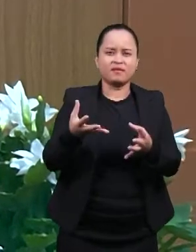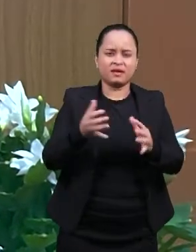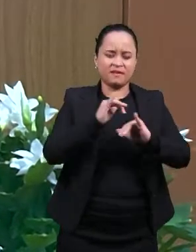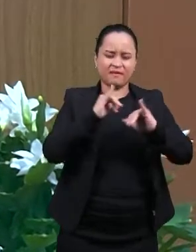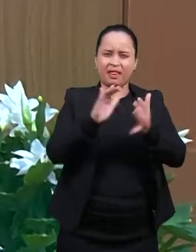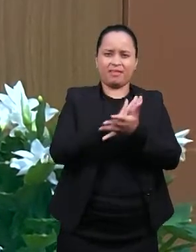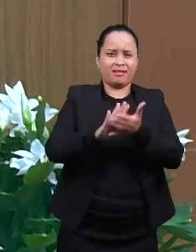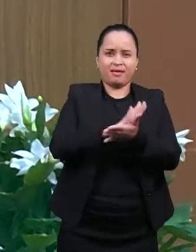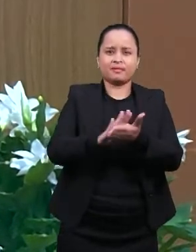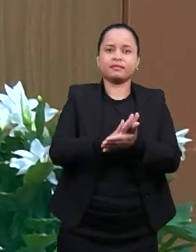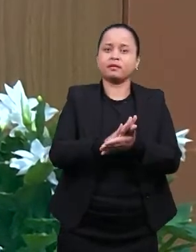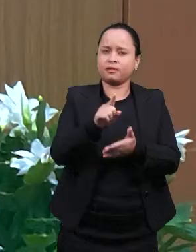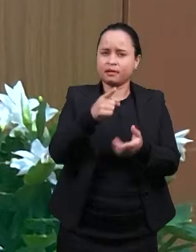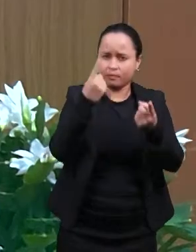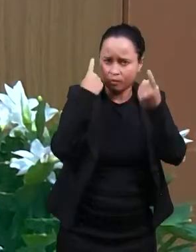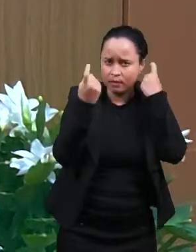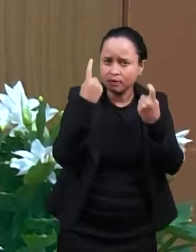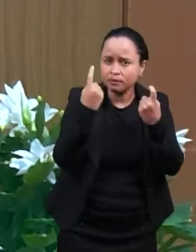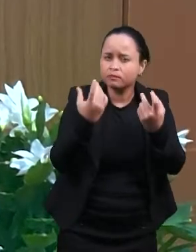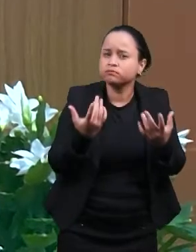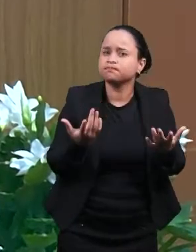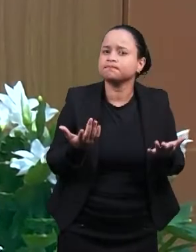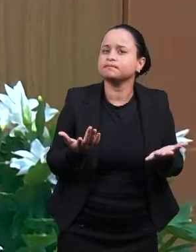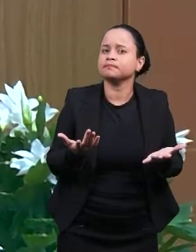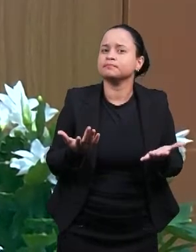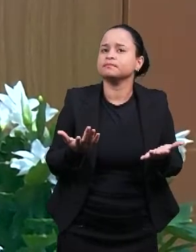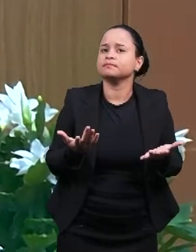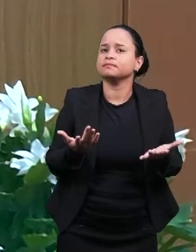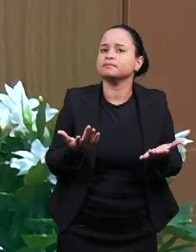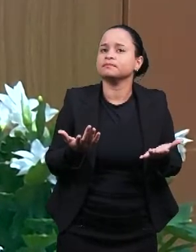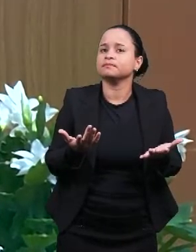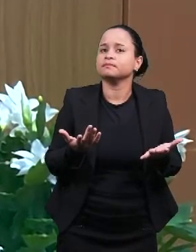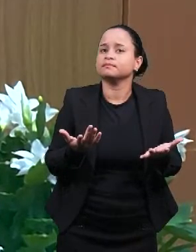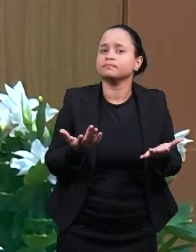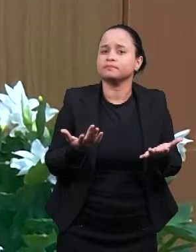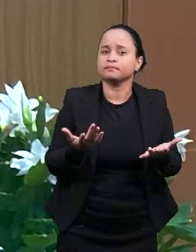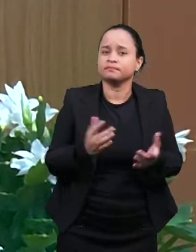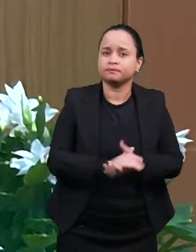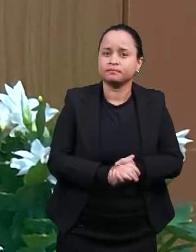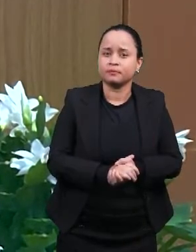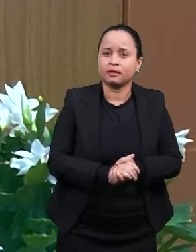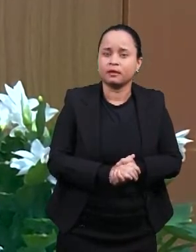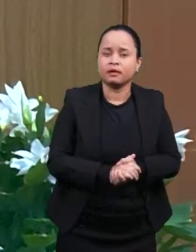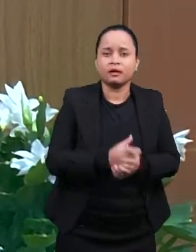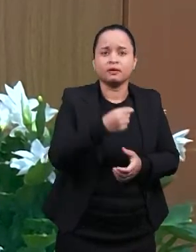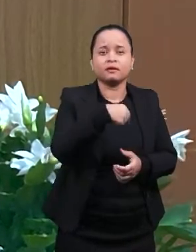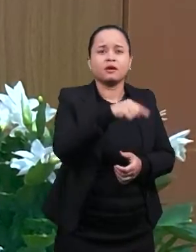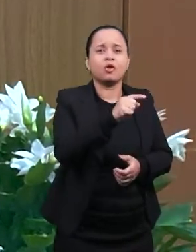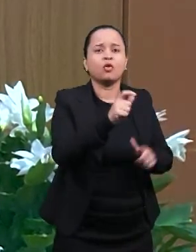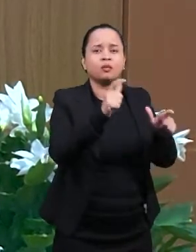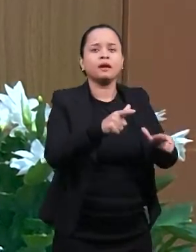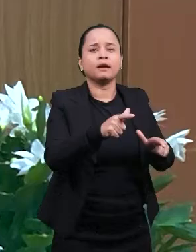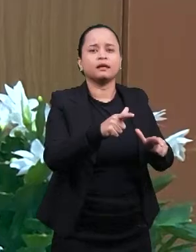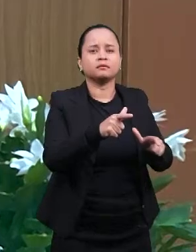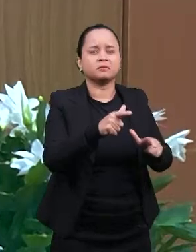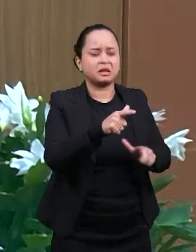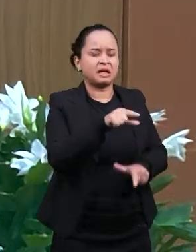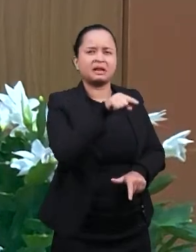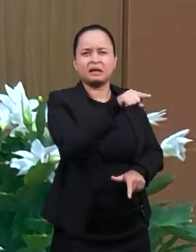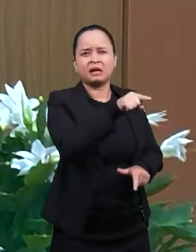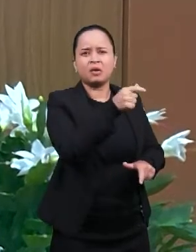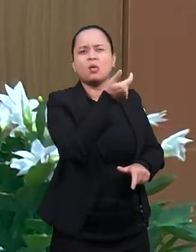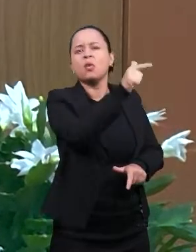нечего предложить, кто об этом переживает, для них тоже есть свое место. Там,